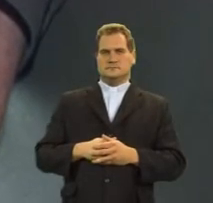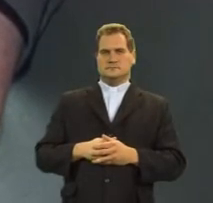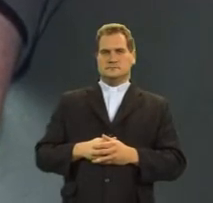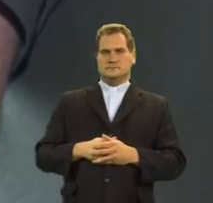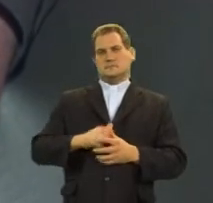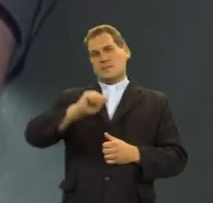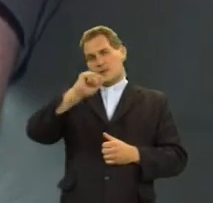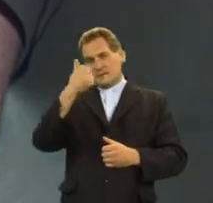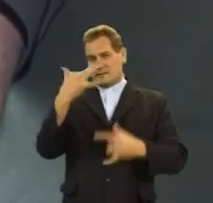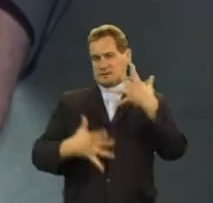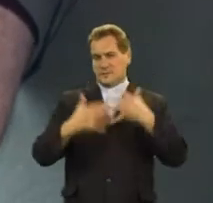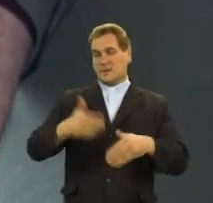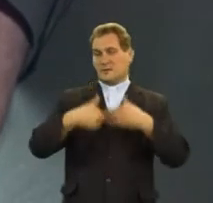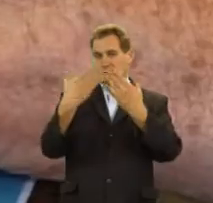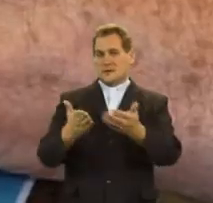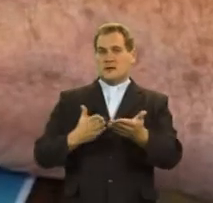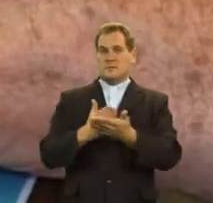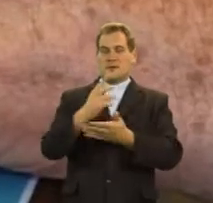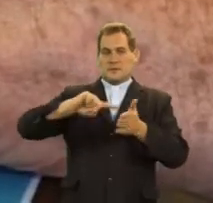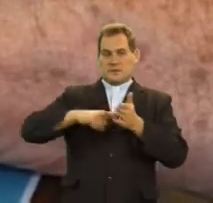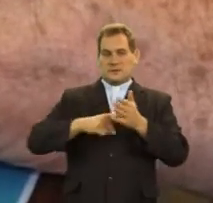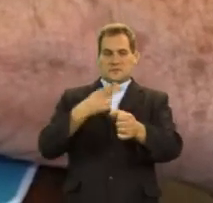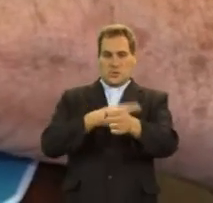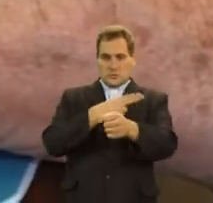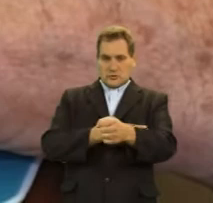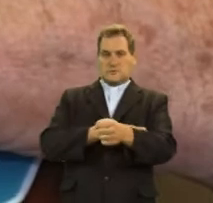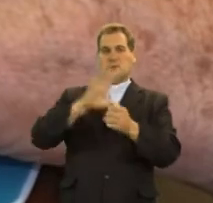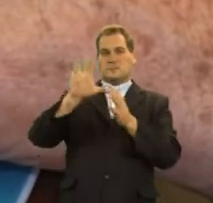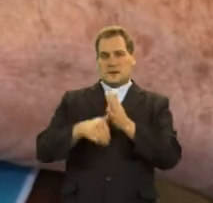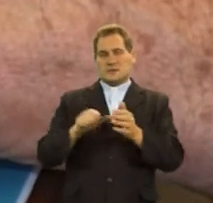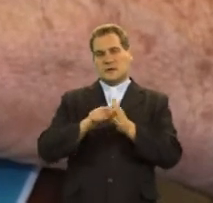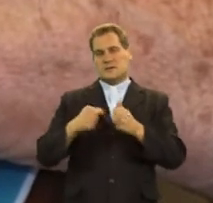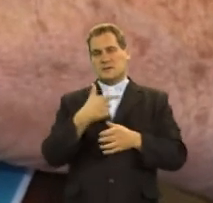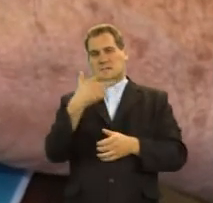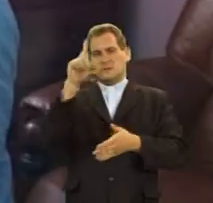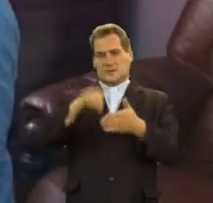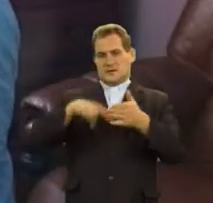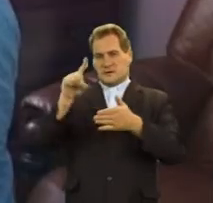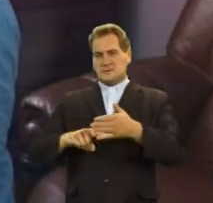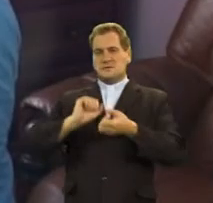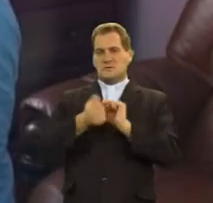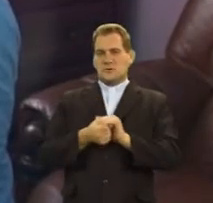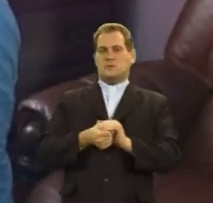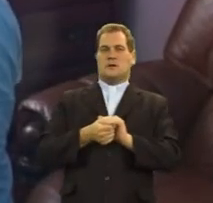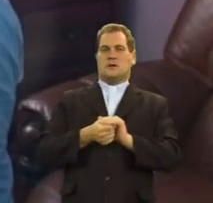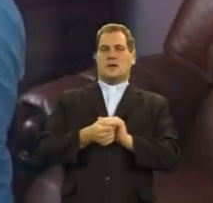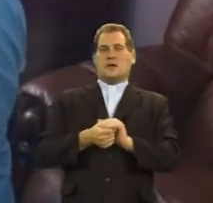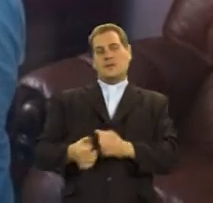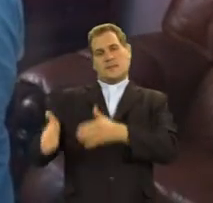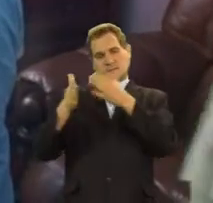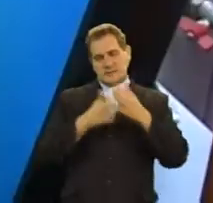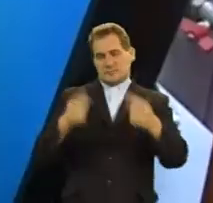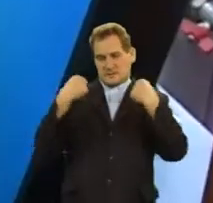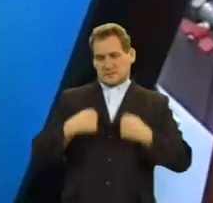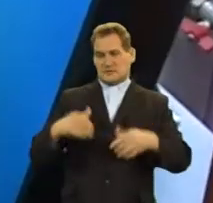Pierwsze komputery rozdane przez piotrkowski magistrat już od kilku miesięcy są używane przez swoich właścicieli. Kolejne osoby mogą już ustawiać się w